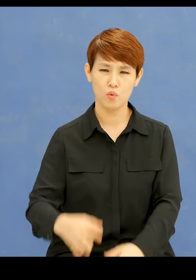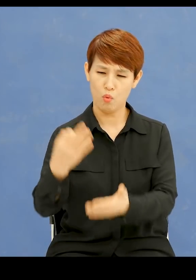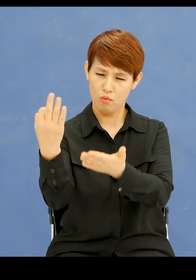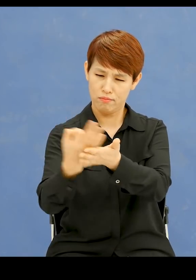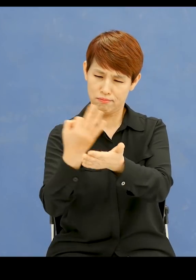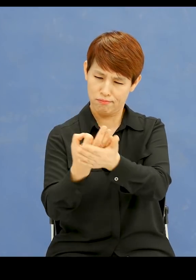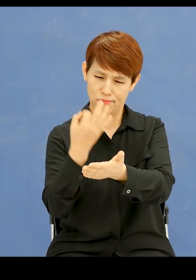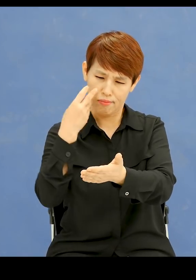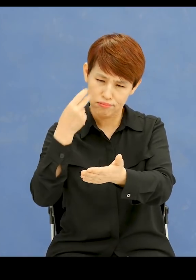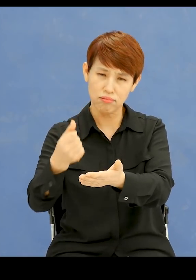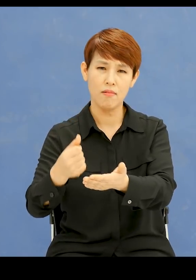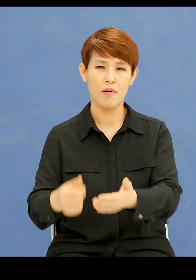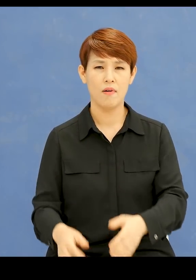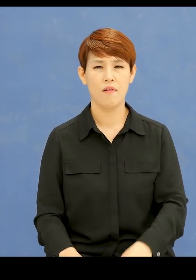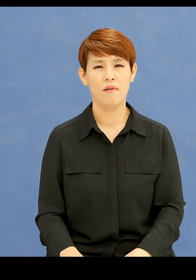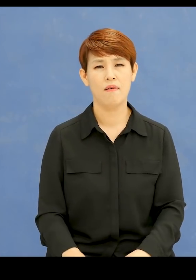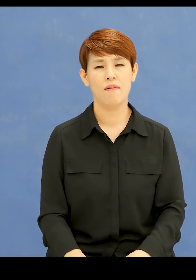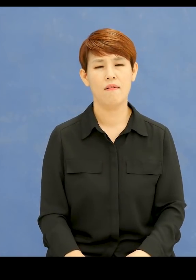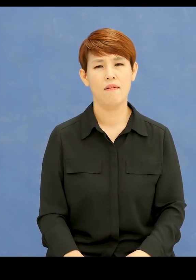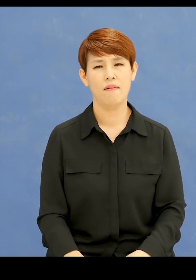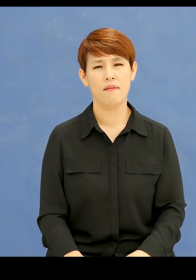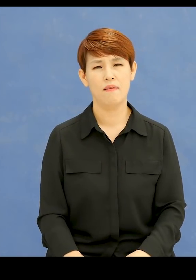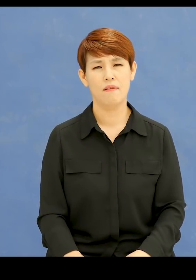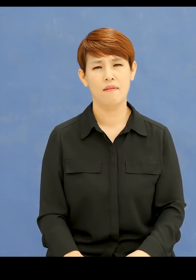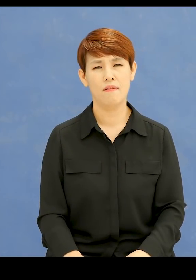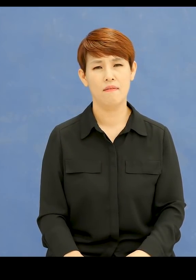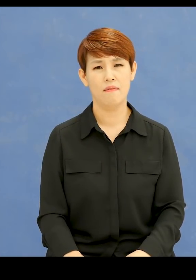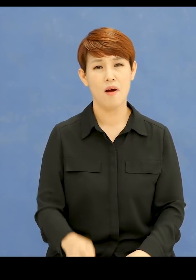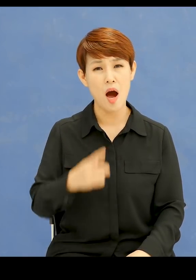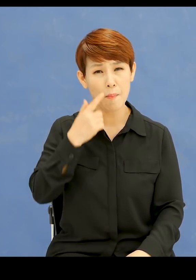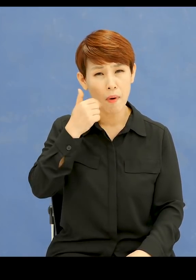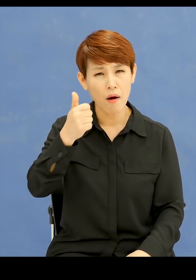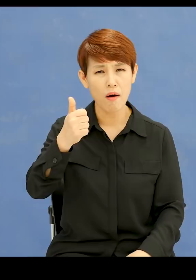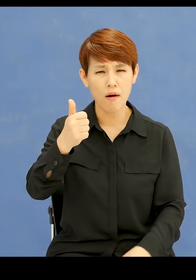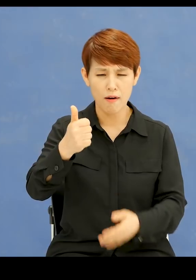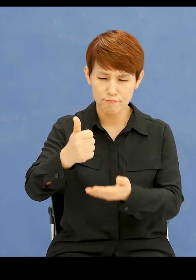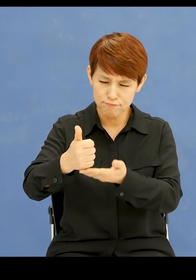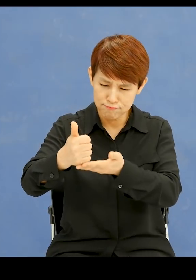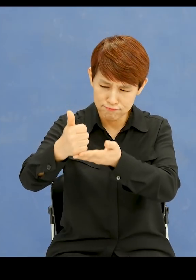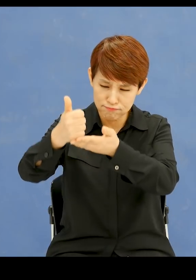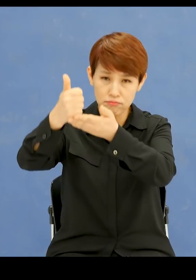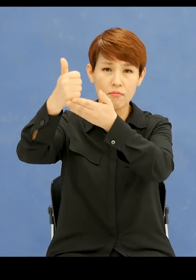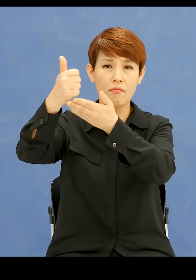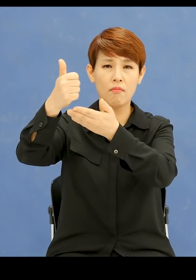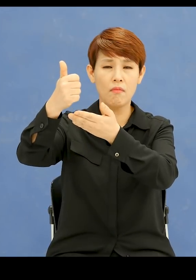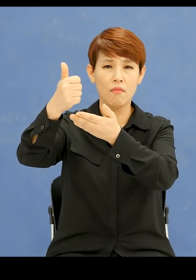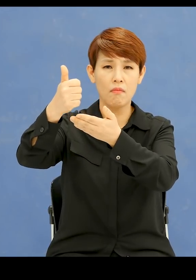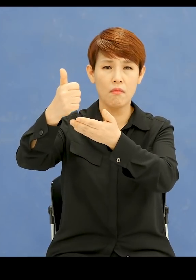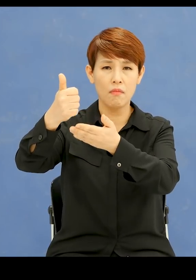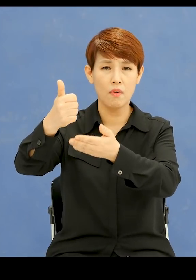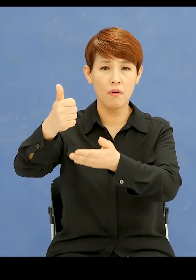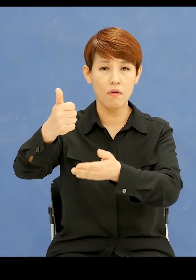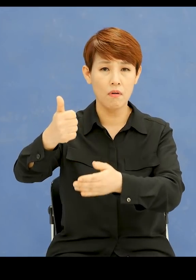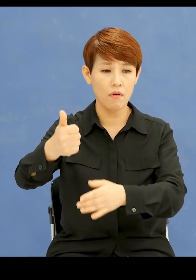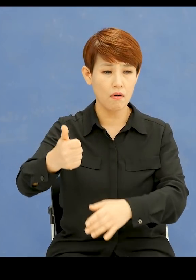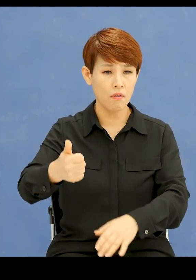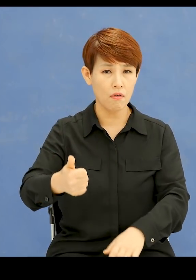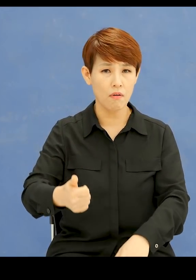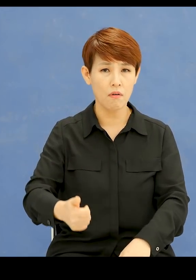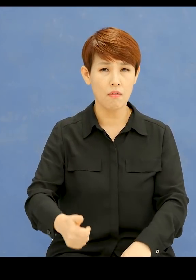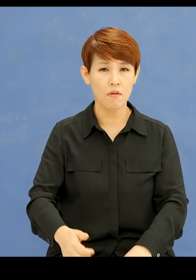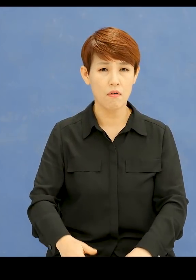많이 버시고 어떻게 보면 너무나 저에게는 정말 아버지는 그렇잖아. 영웅 같은 존재인 거잖아요. 근데 그